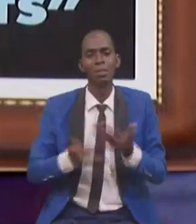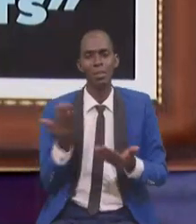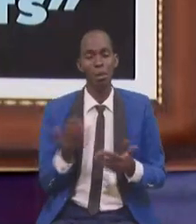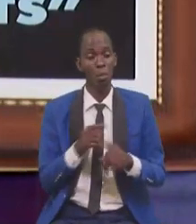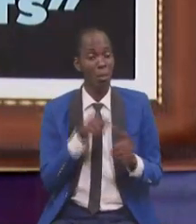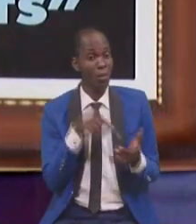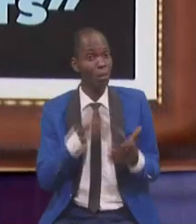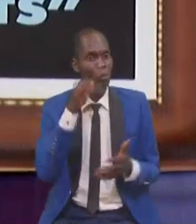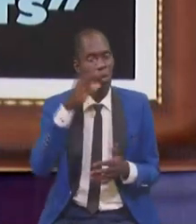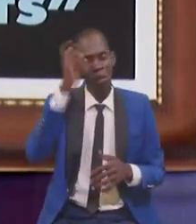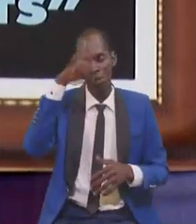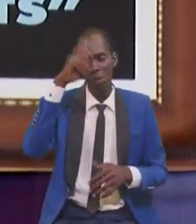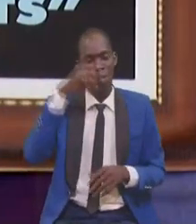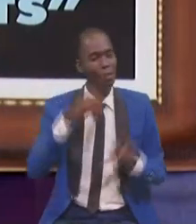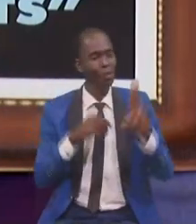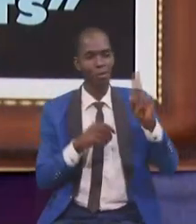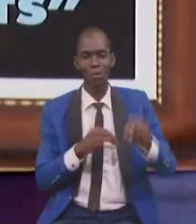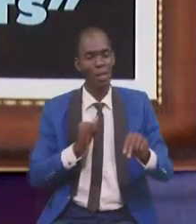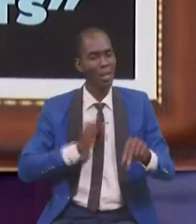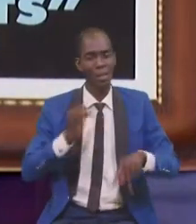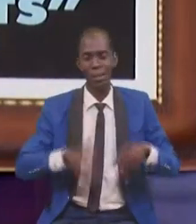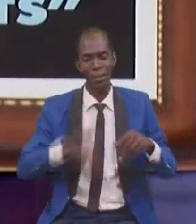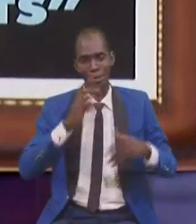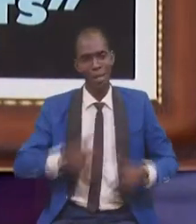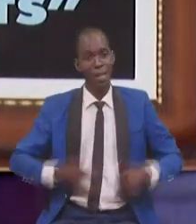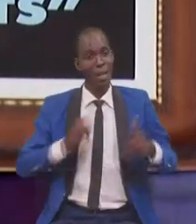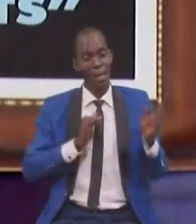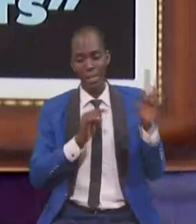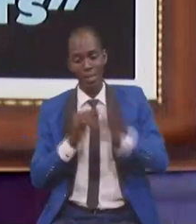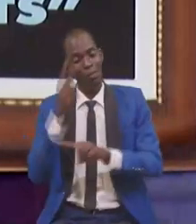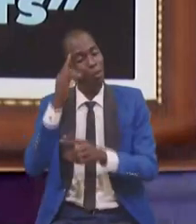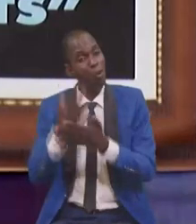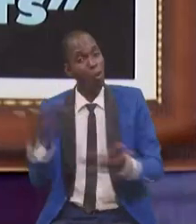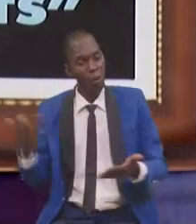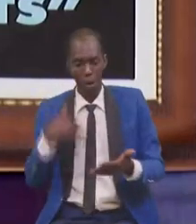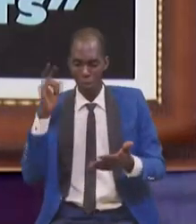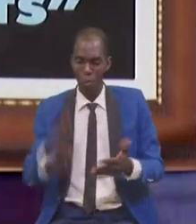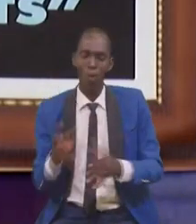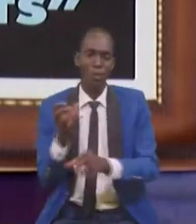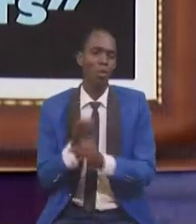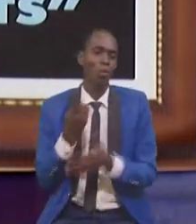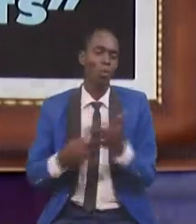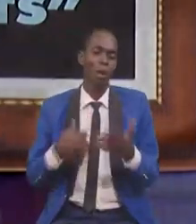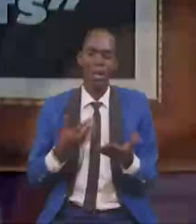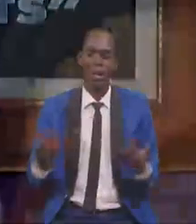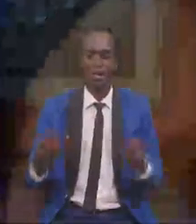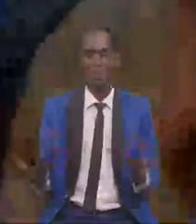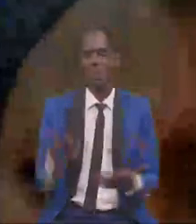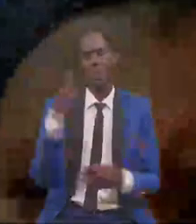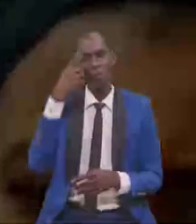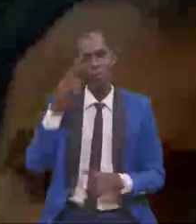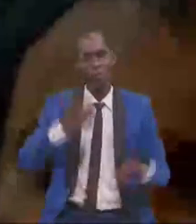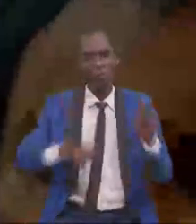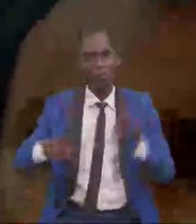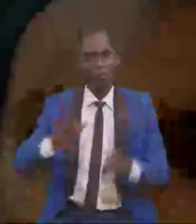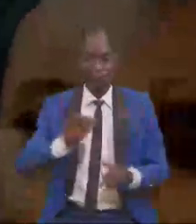ils s'irritent facilement. La femme l'a dit, non, je suis venu pour quelque chose, je vais l'obtenir. Moi, je viens pour quelque chose, ce